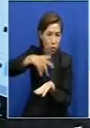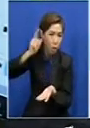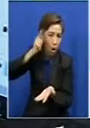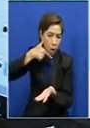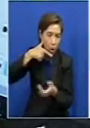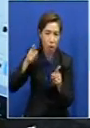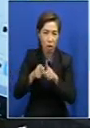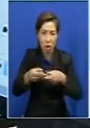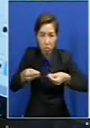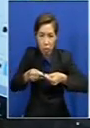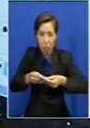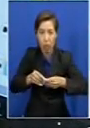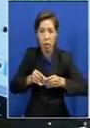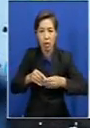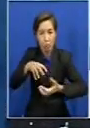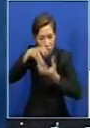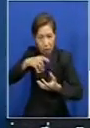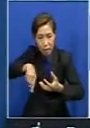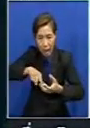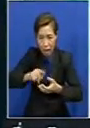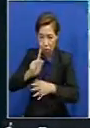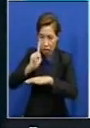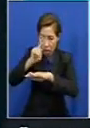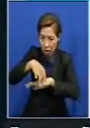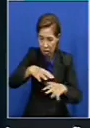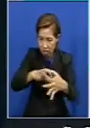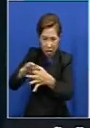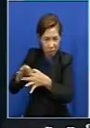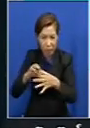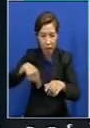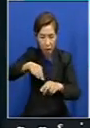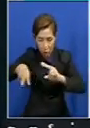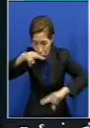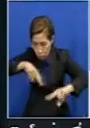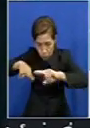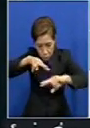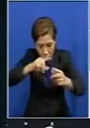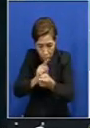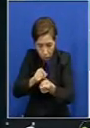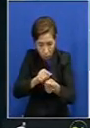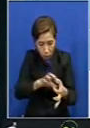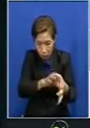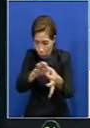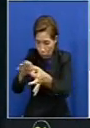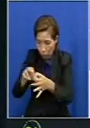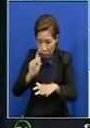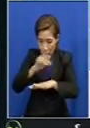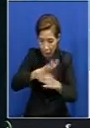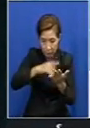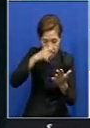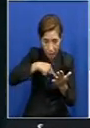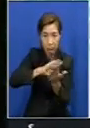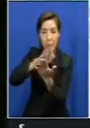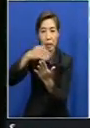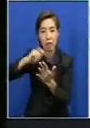พนันที่ตั้งบริษัทจุดเชื่อมต่ออินเทอร์เน็ตที่ไปตรวจสอบพบว่ามีการเชื่อมต่ออินเทอร์เน็ตระหว่างประเทศไทยกับประเ